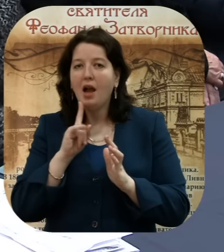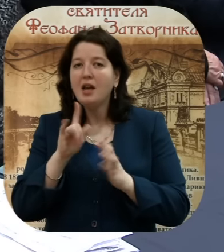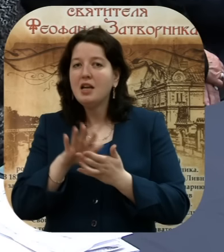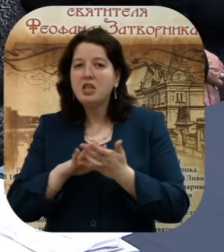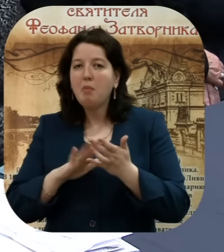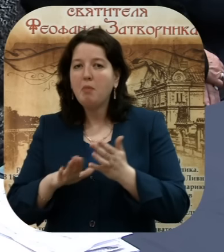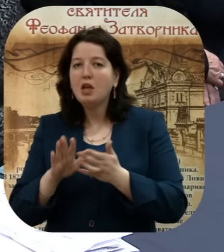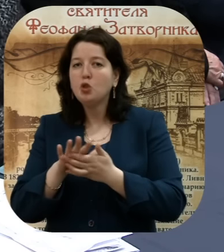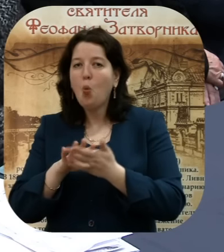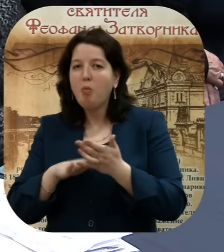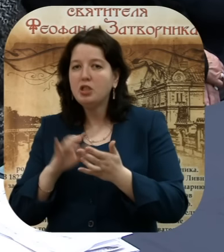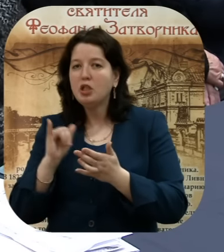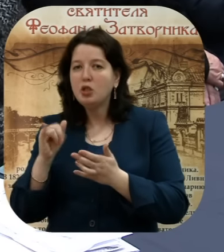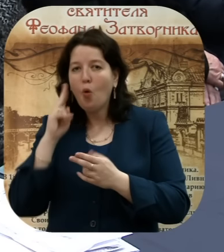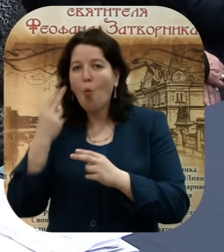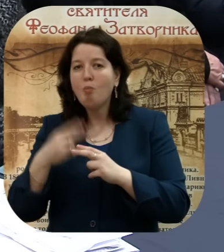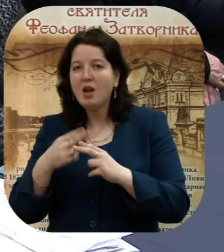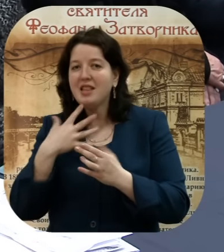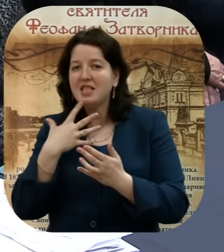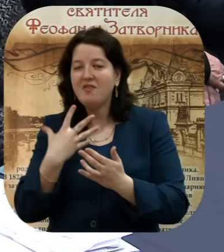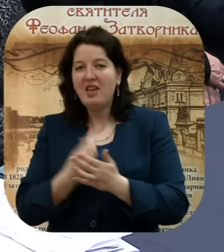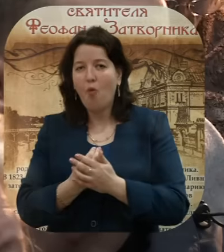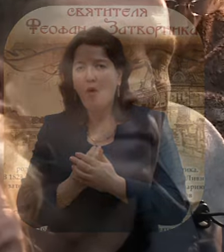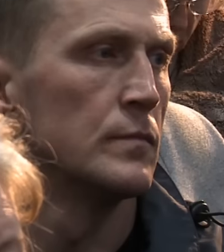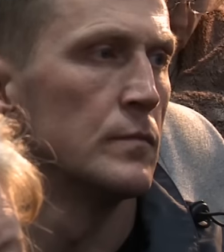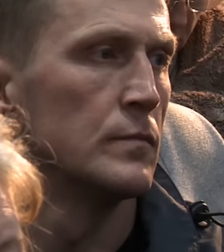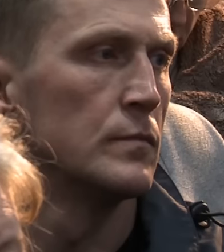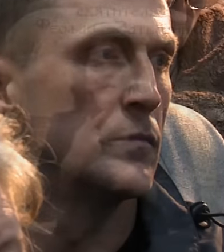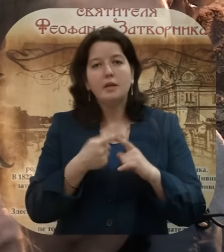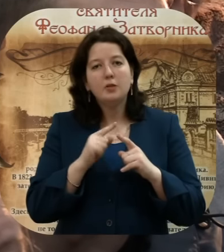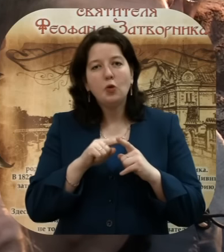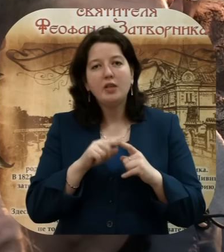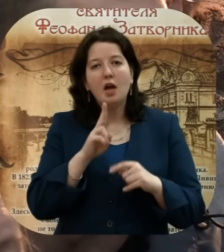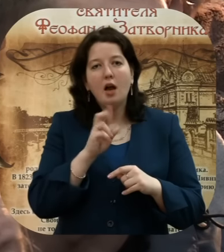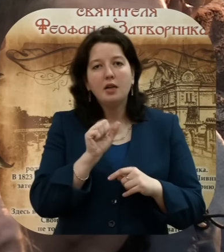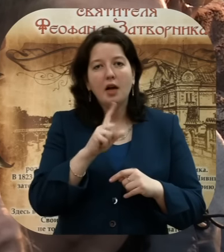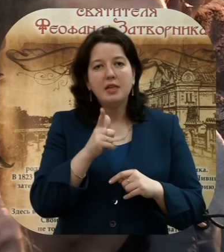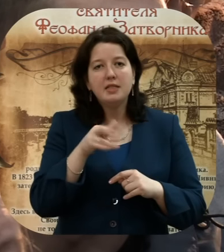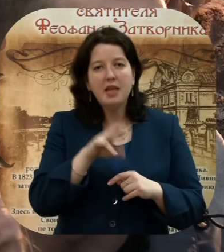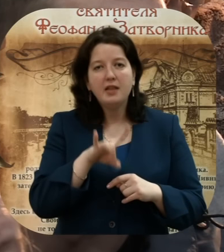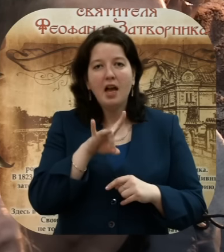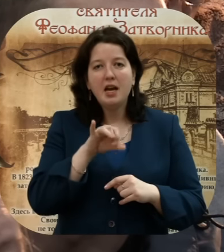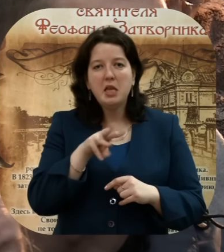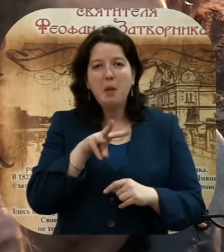брата своего»? Но это Кассиан Римлянин, собственно, фактически прилагает